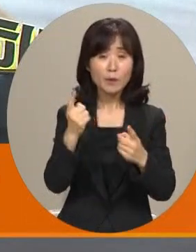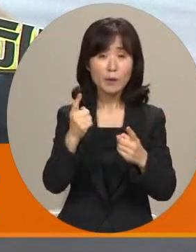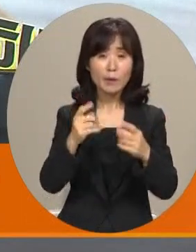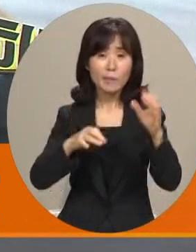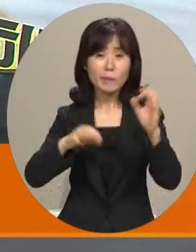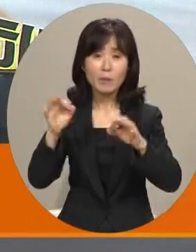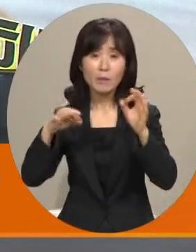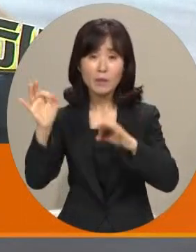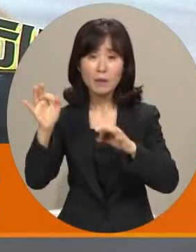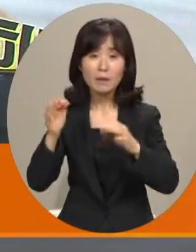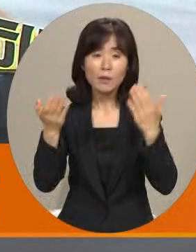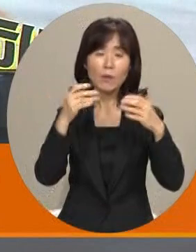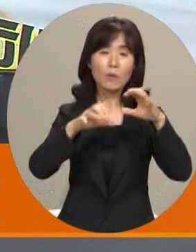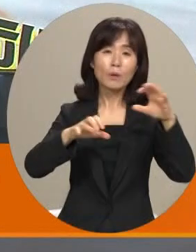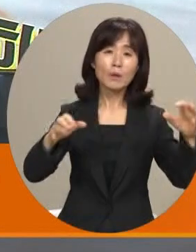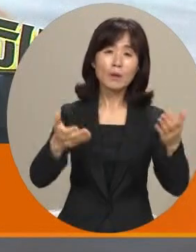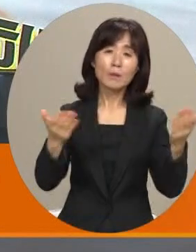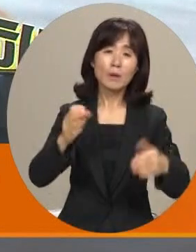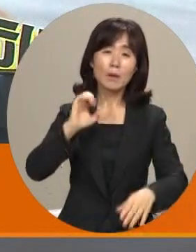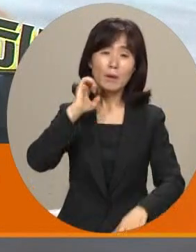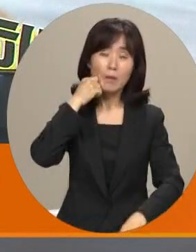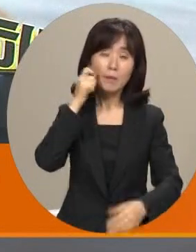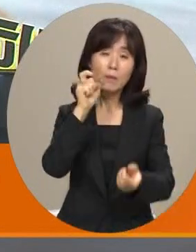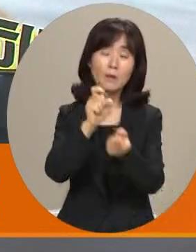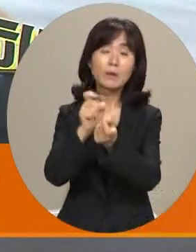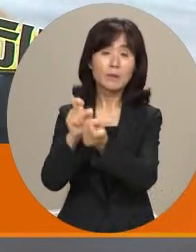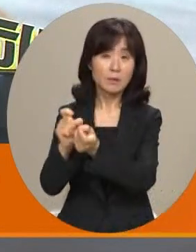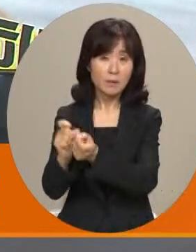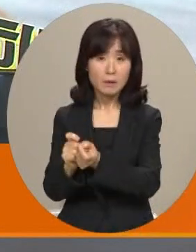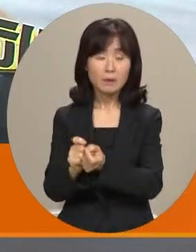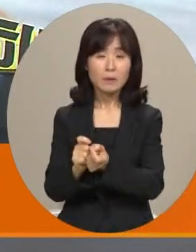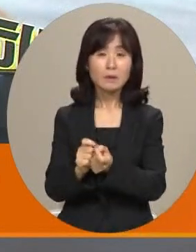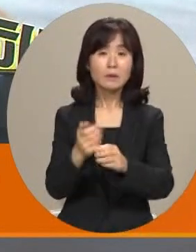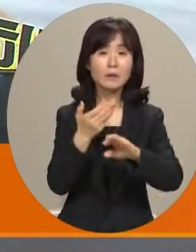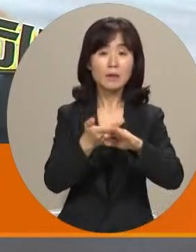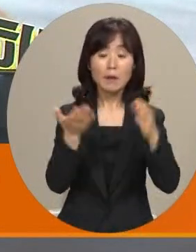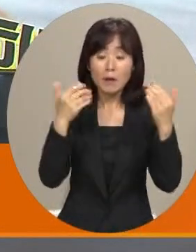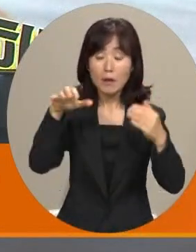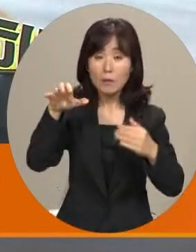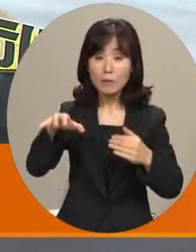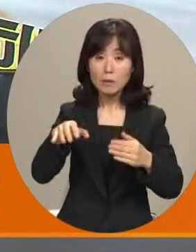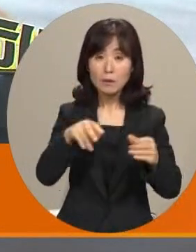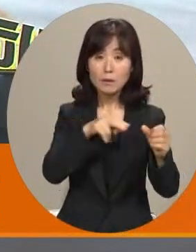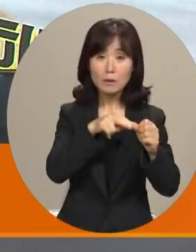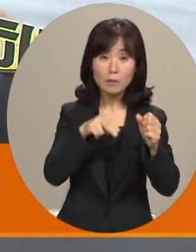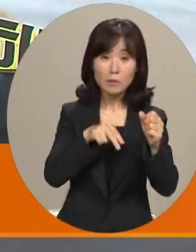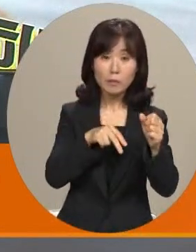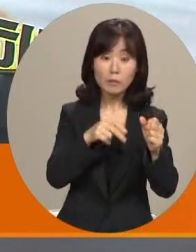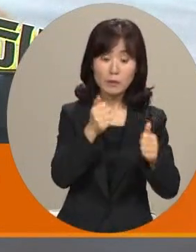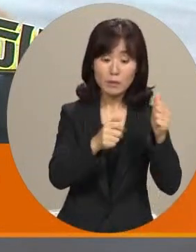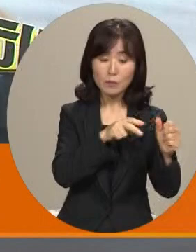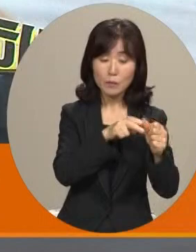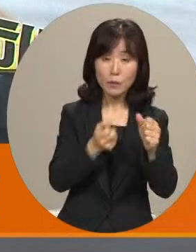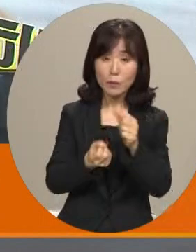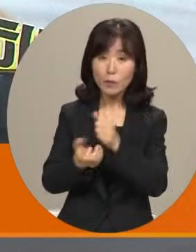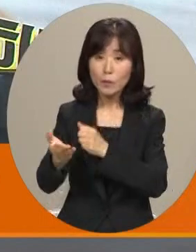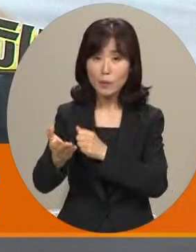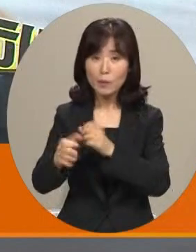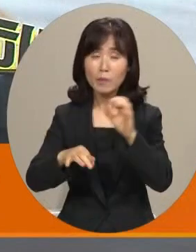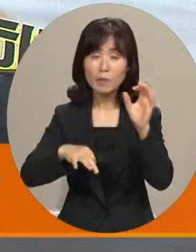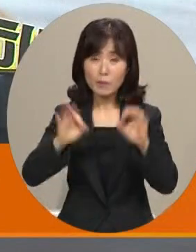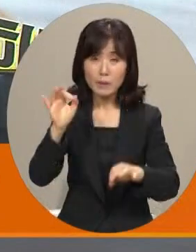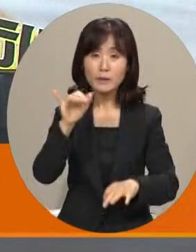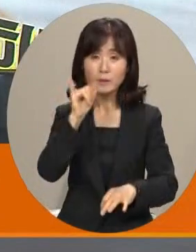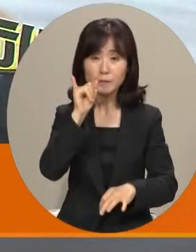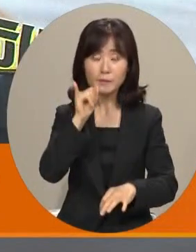그러면서 학교 현장은 업무에 어려움을 겪고 있습니다 다른 학교에 시험 정보가 노출되는 오류까지 나왔습니다